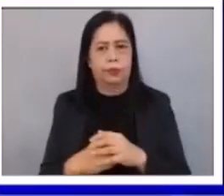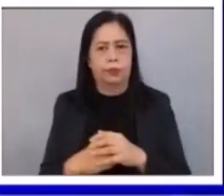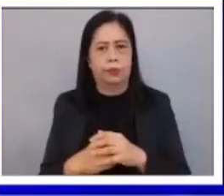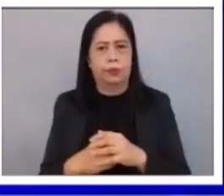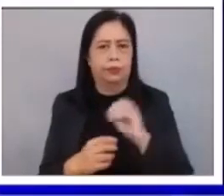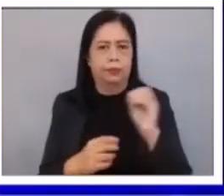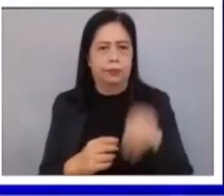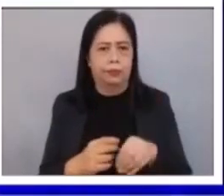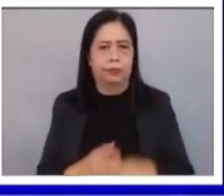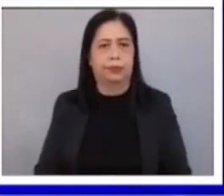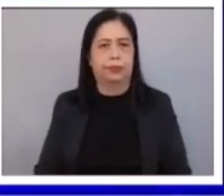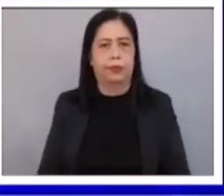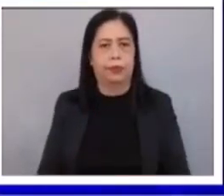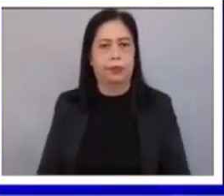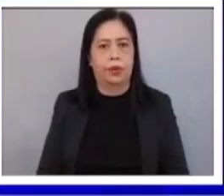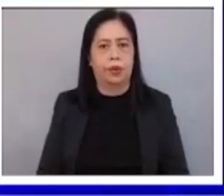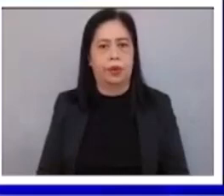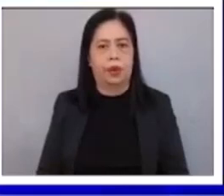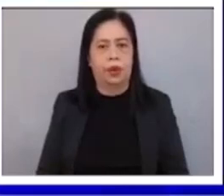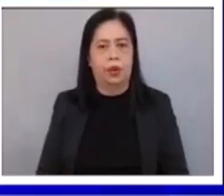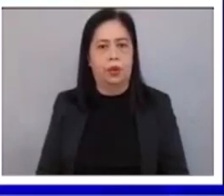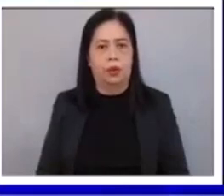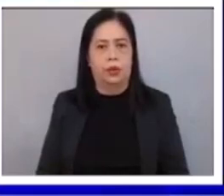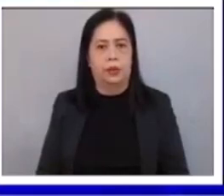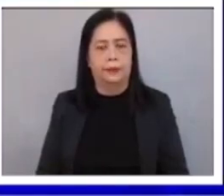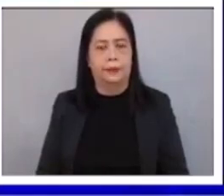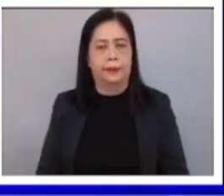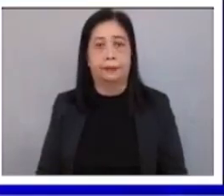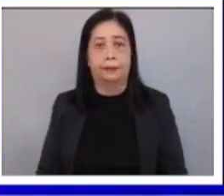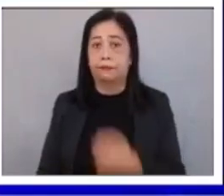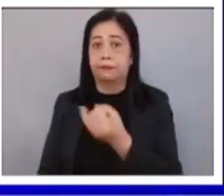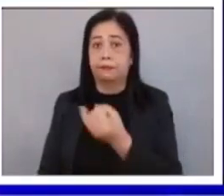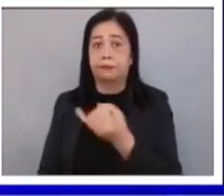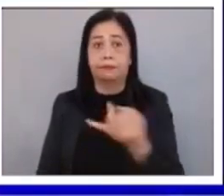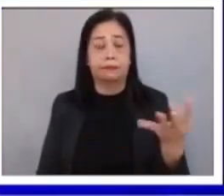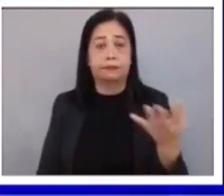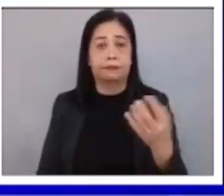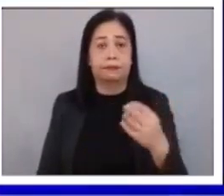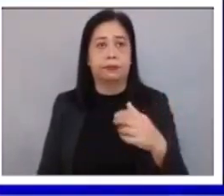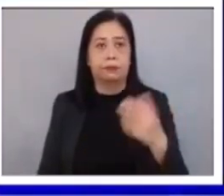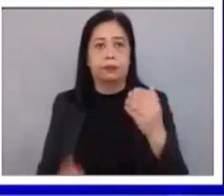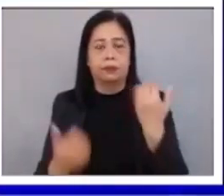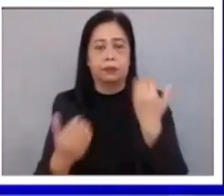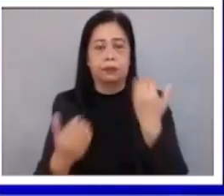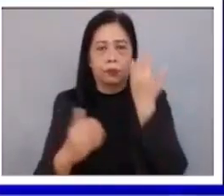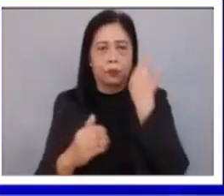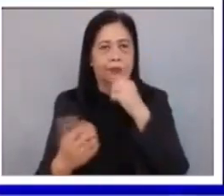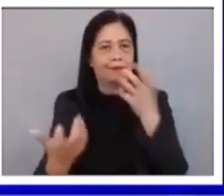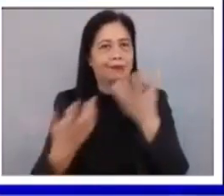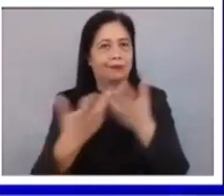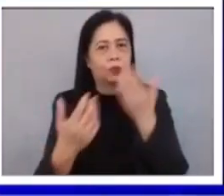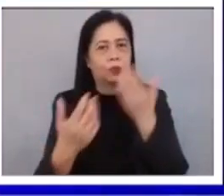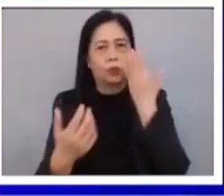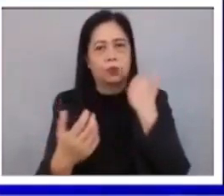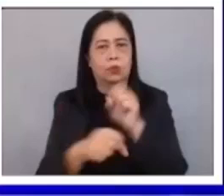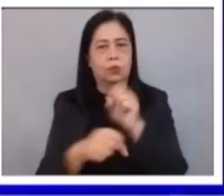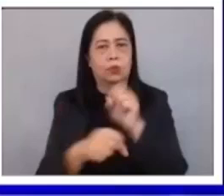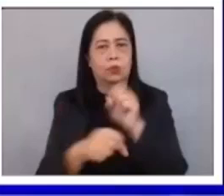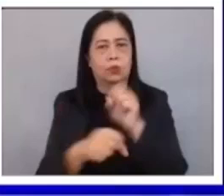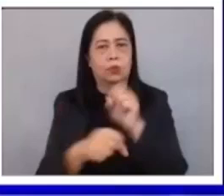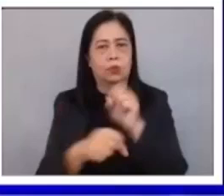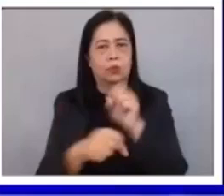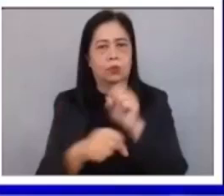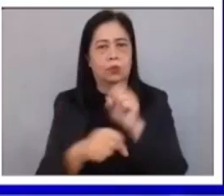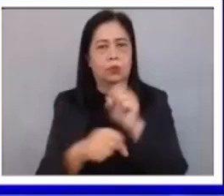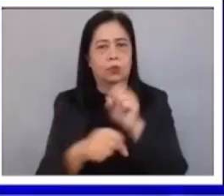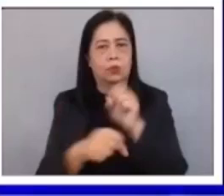Ang bilang ng underemployed nitong Agosto 2022 ay tinatayang nasa 7.03 million.